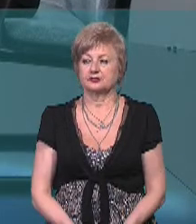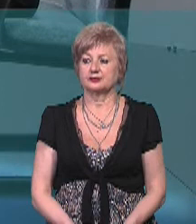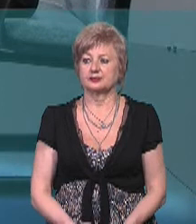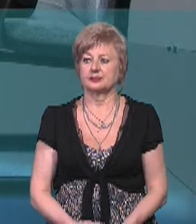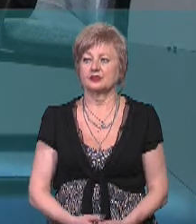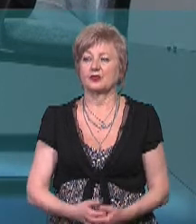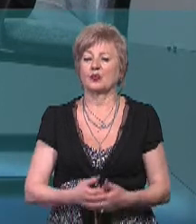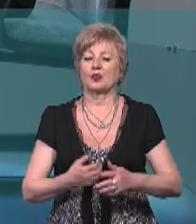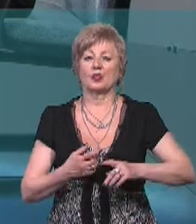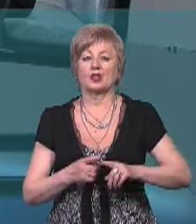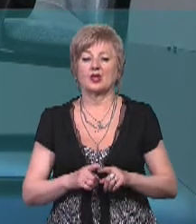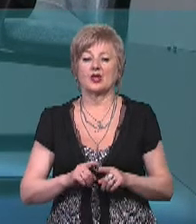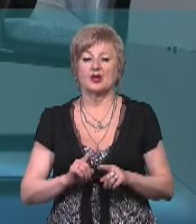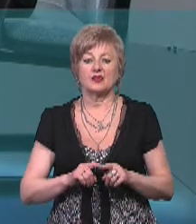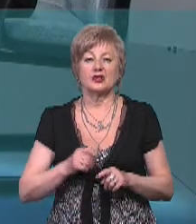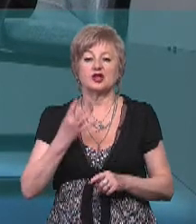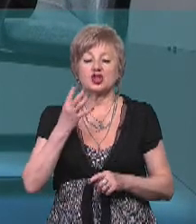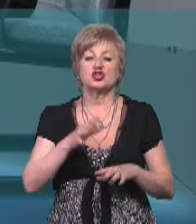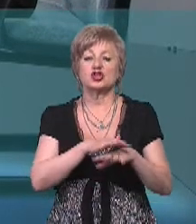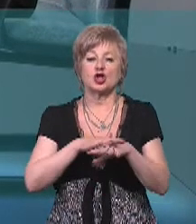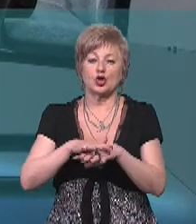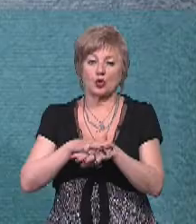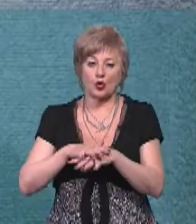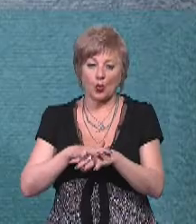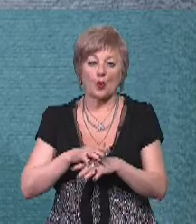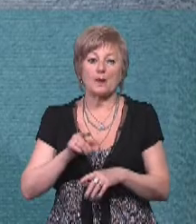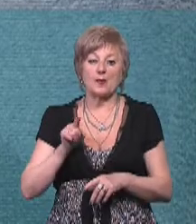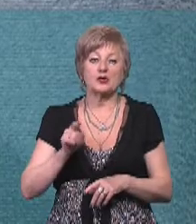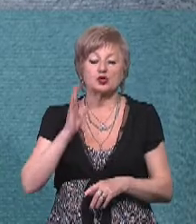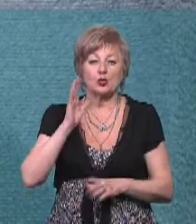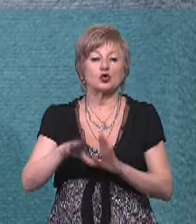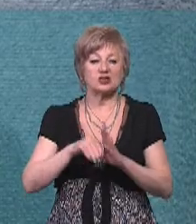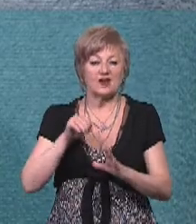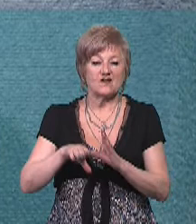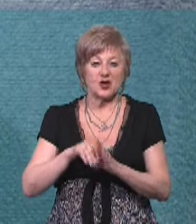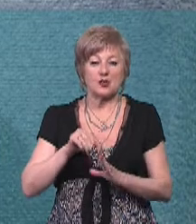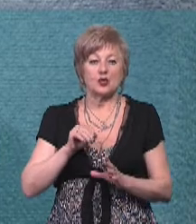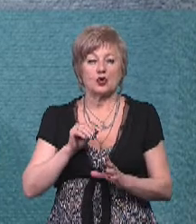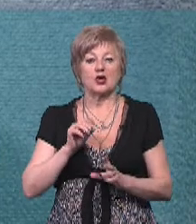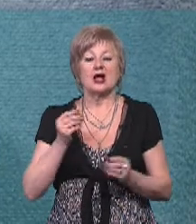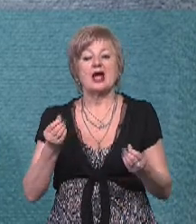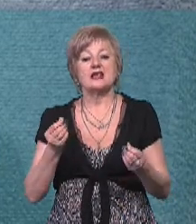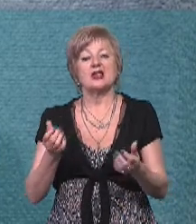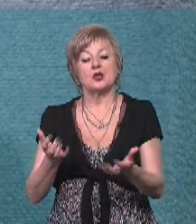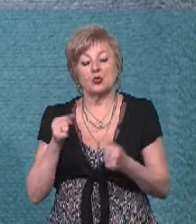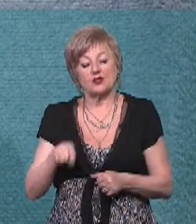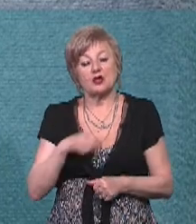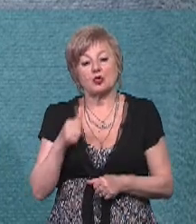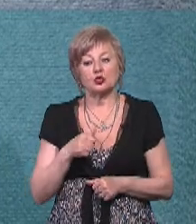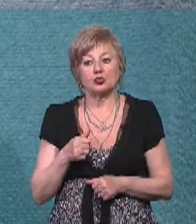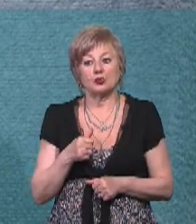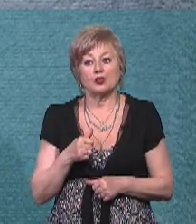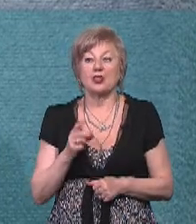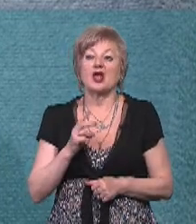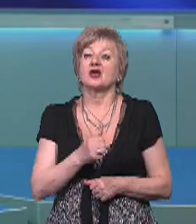Це щодо переваг. Ці 4 громади, де мають відбутися вибори, вони які якісь кошти отримують цього року? Ну,